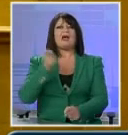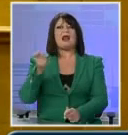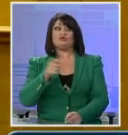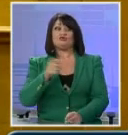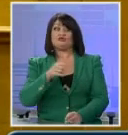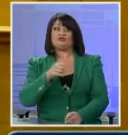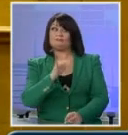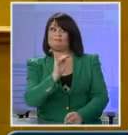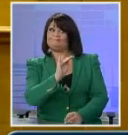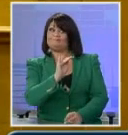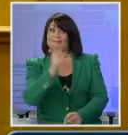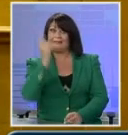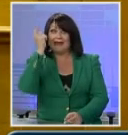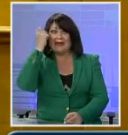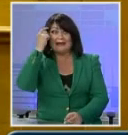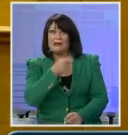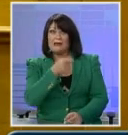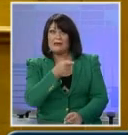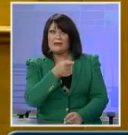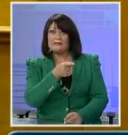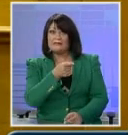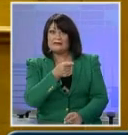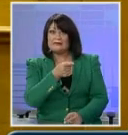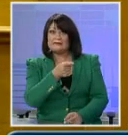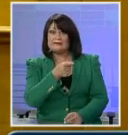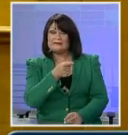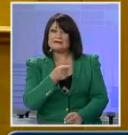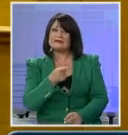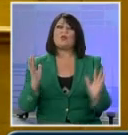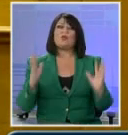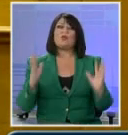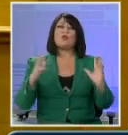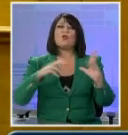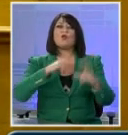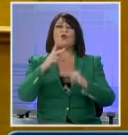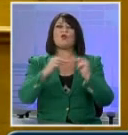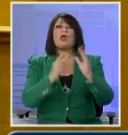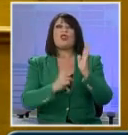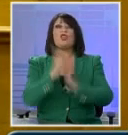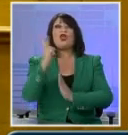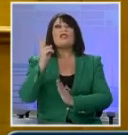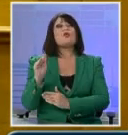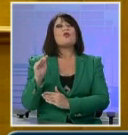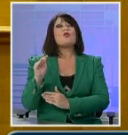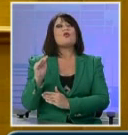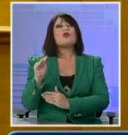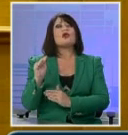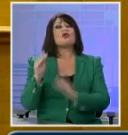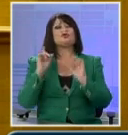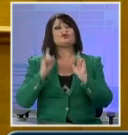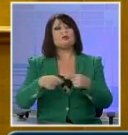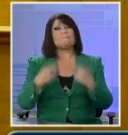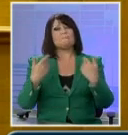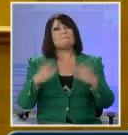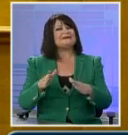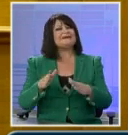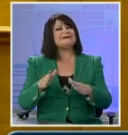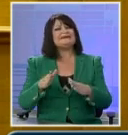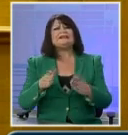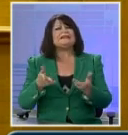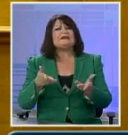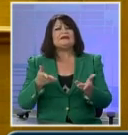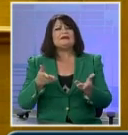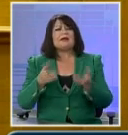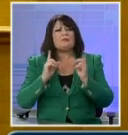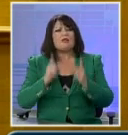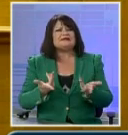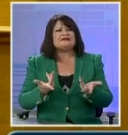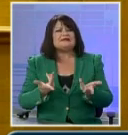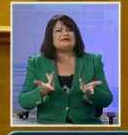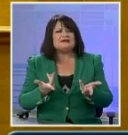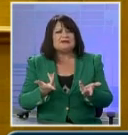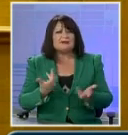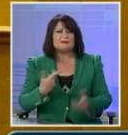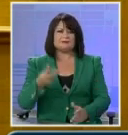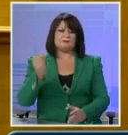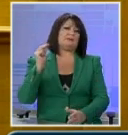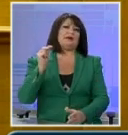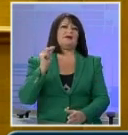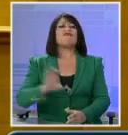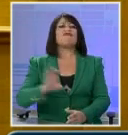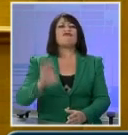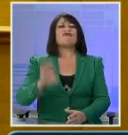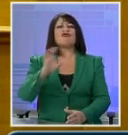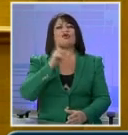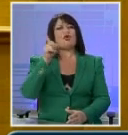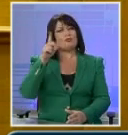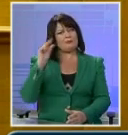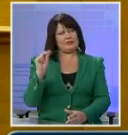έφερε τίποτα παραπάνω από όσα δεσμεύτηκαν οι εταίρες μας στο Eurogroup της Νοεμβρίου του 2012. Είναι εδώ και ο κύριος